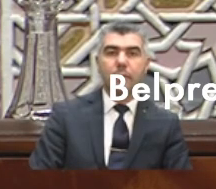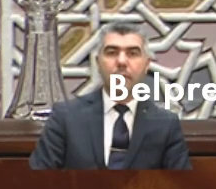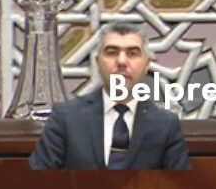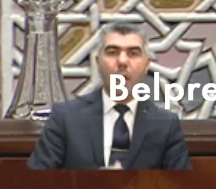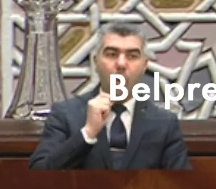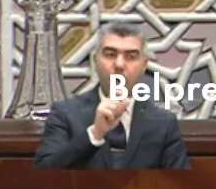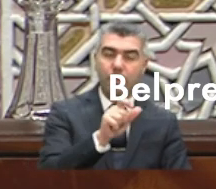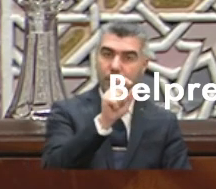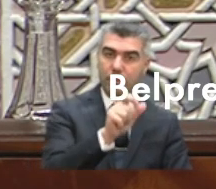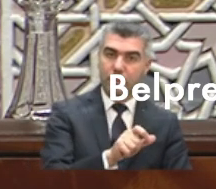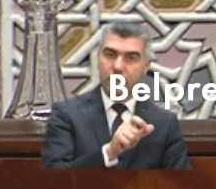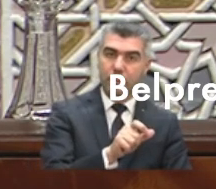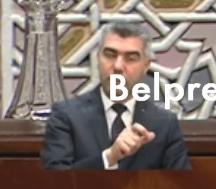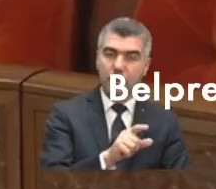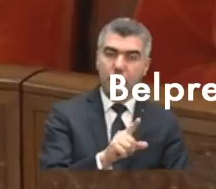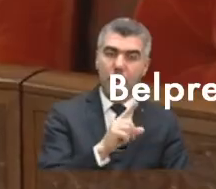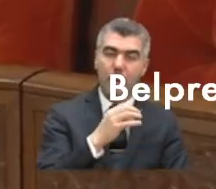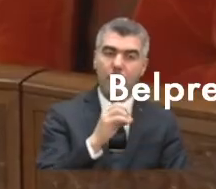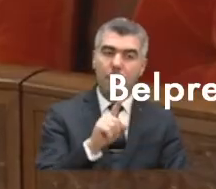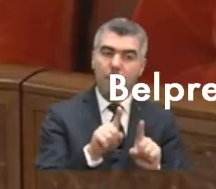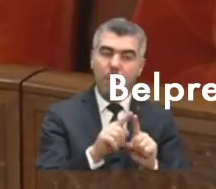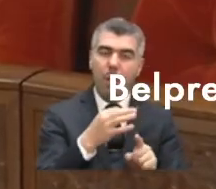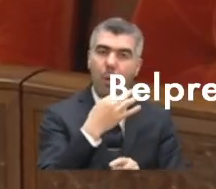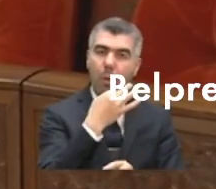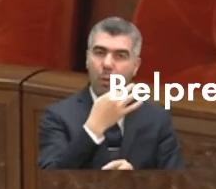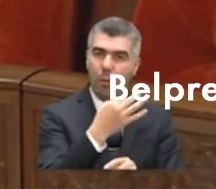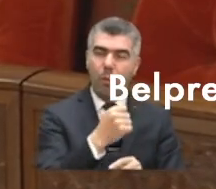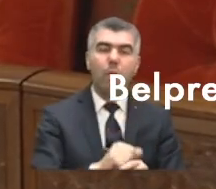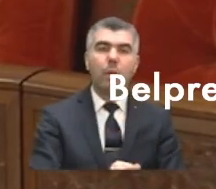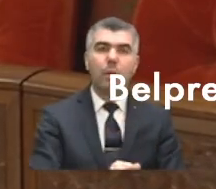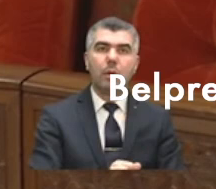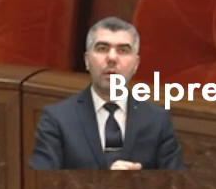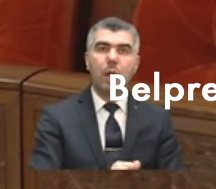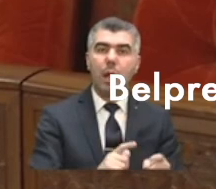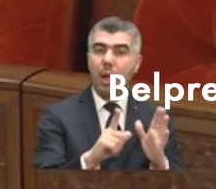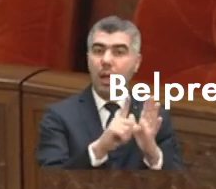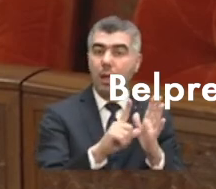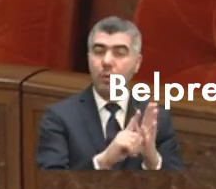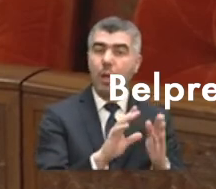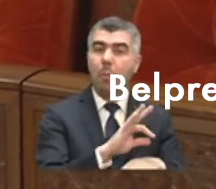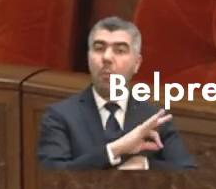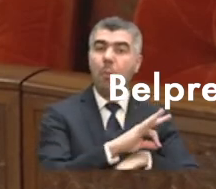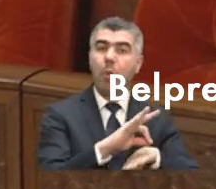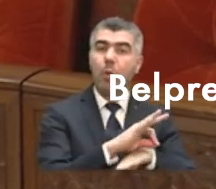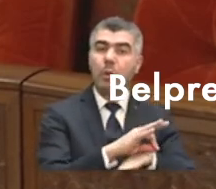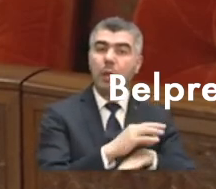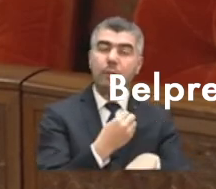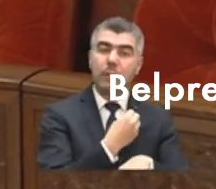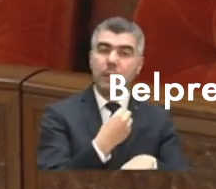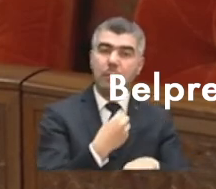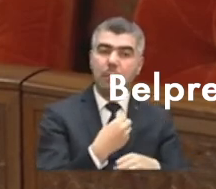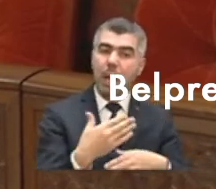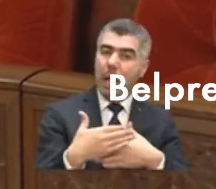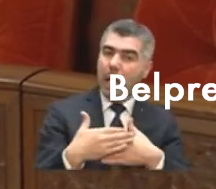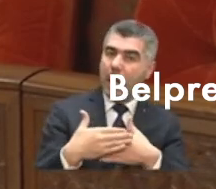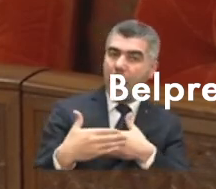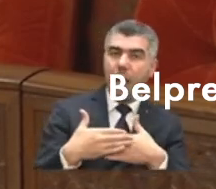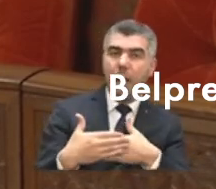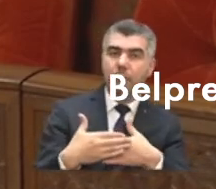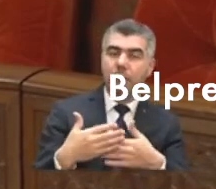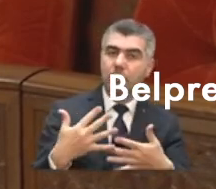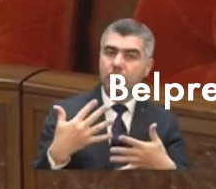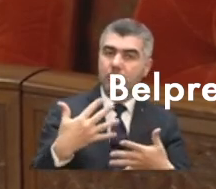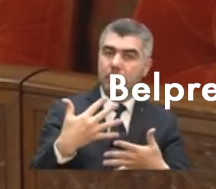محترم، انا غير بغيت نقول لك بان القانون ديال الوظيفه الصحيه على الابواب دابا في النصوص التطبيقيه